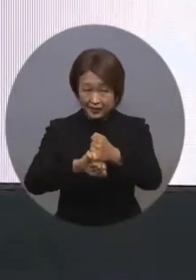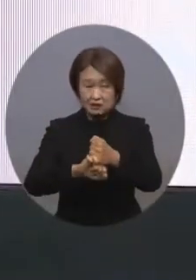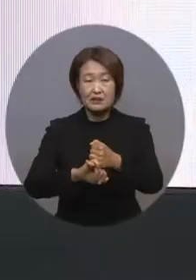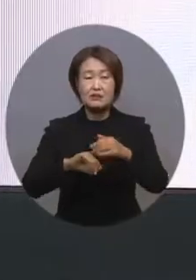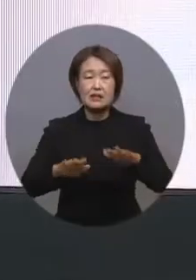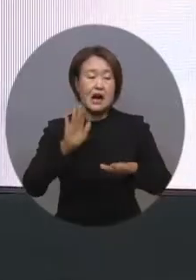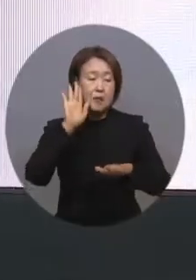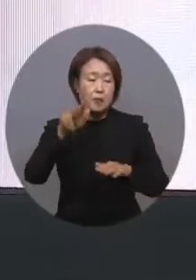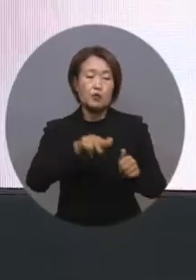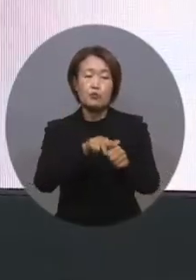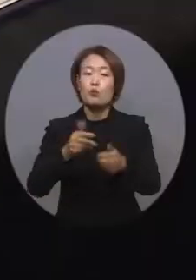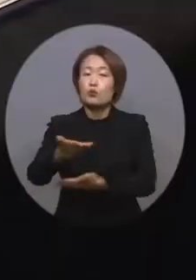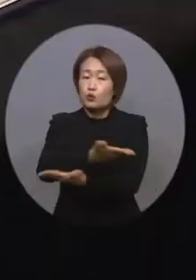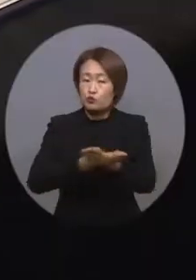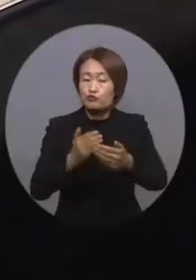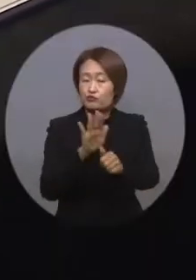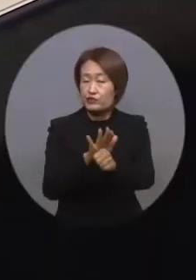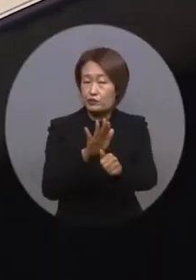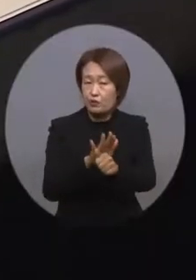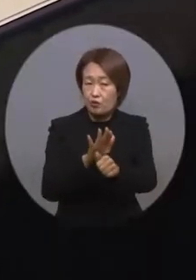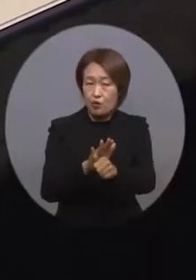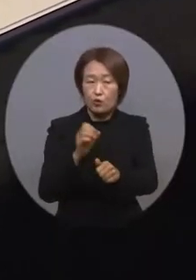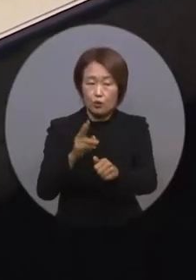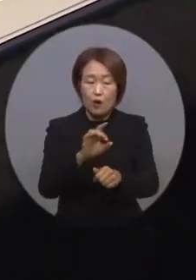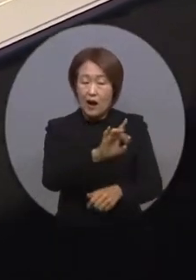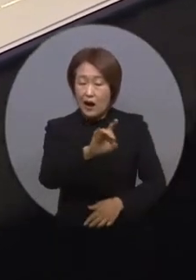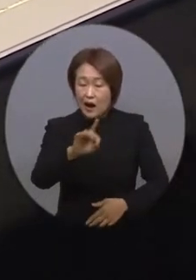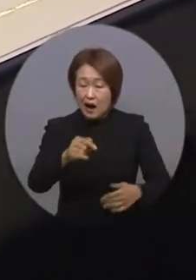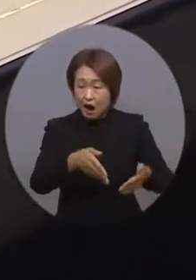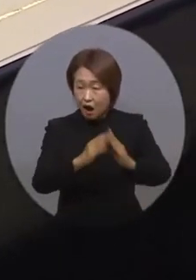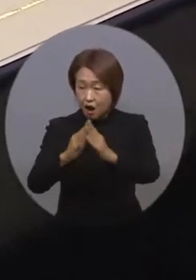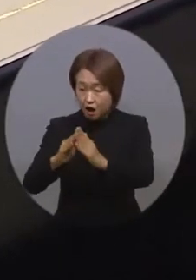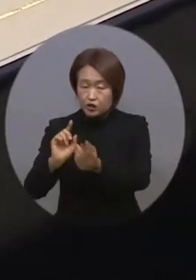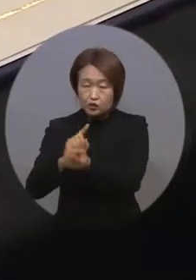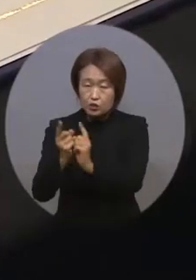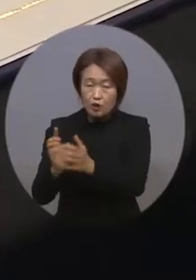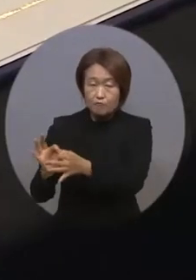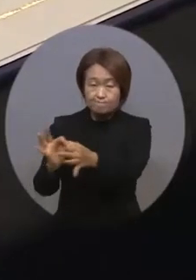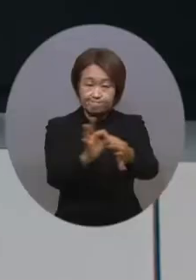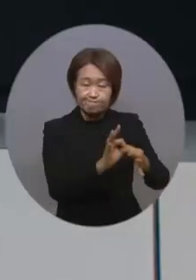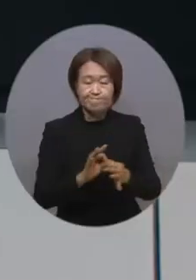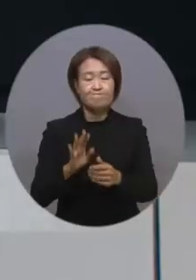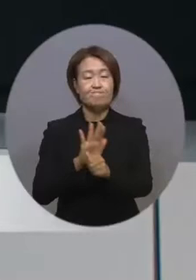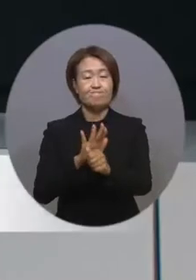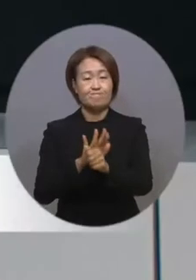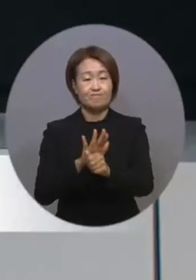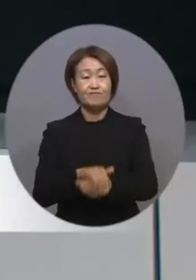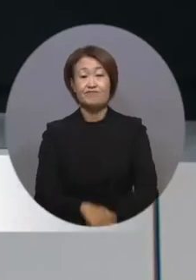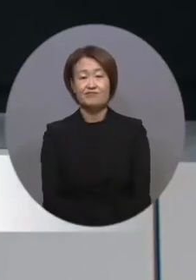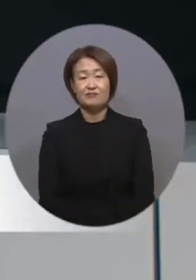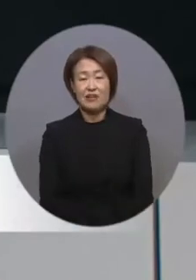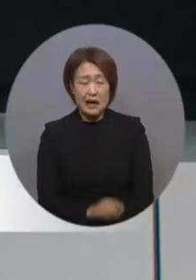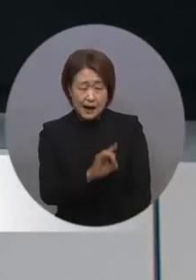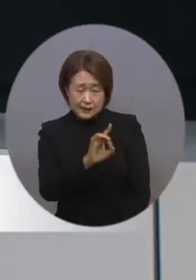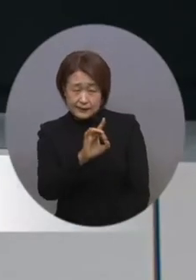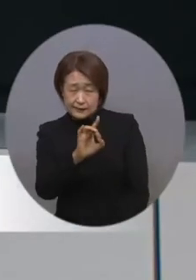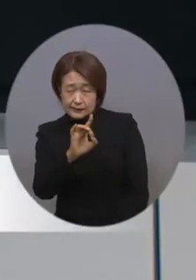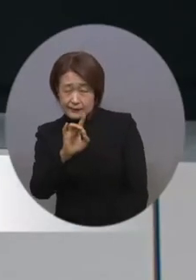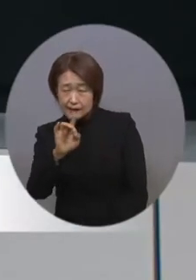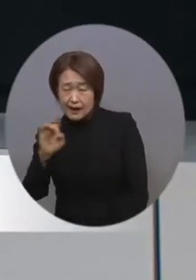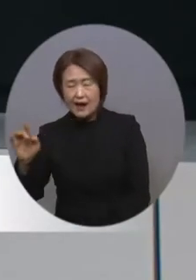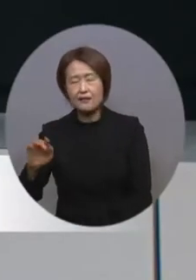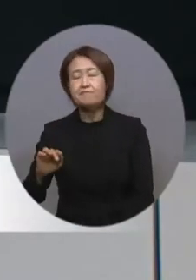소셜포커스의 정보교류와 지원, 인프라 구축 등을 위한 협력을 함께 하게 됩니다. 사소한 일이라도